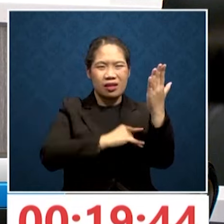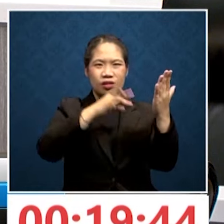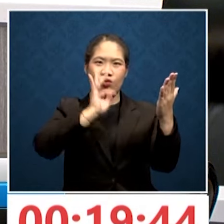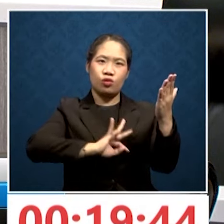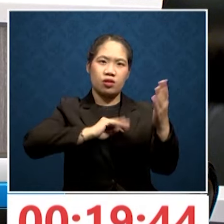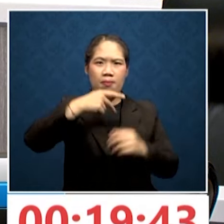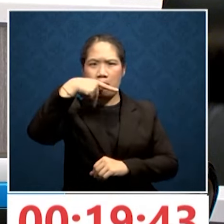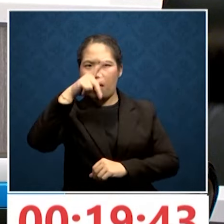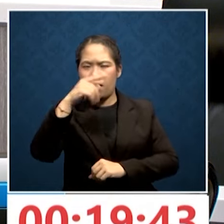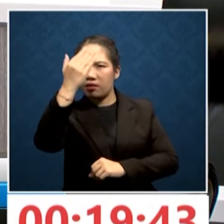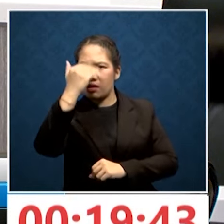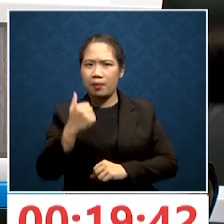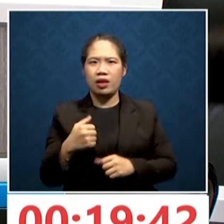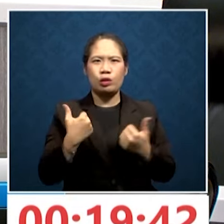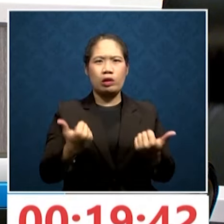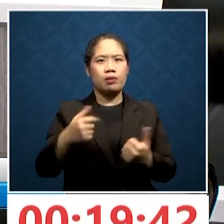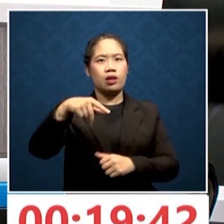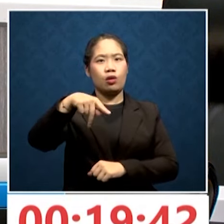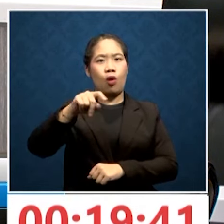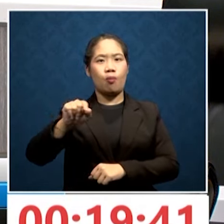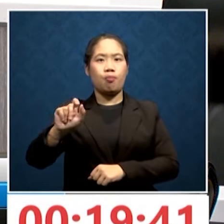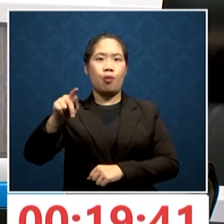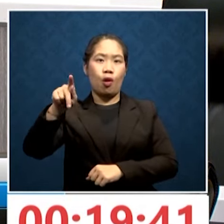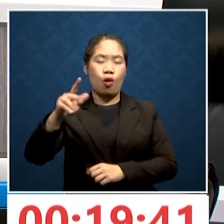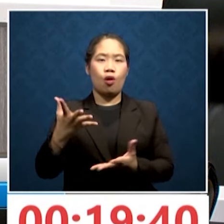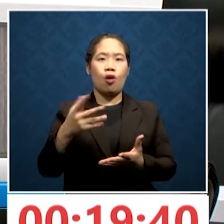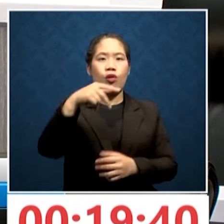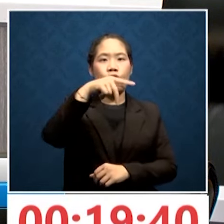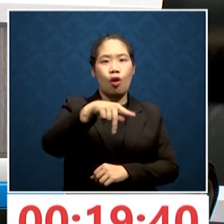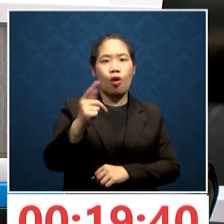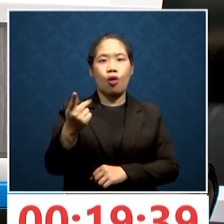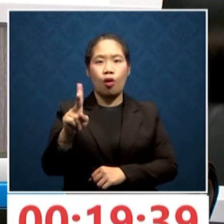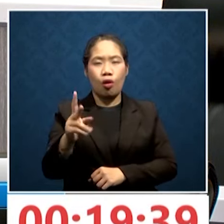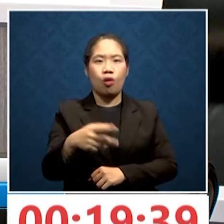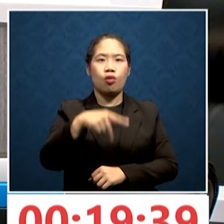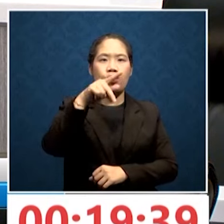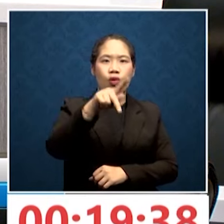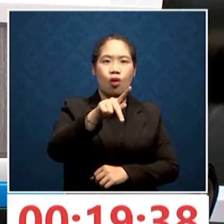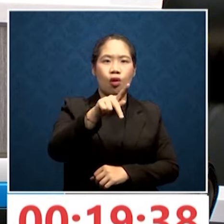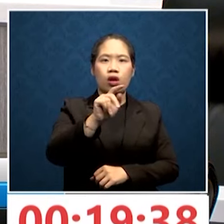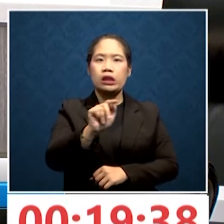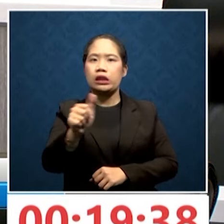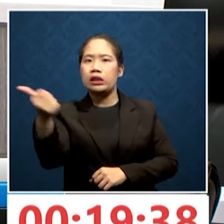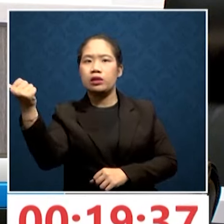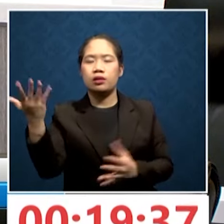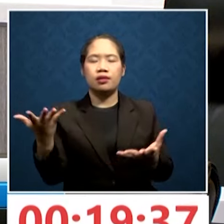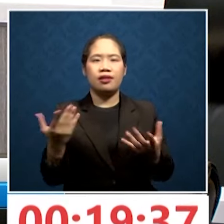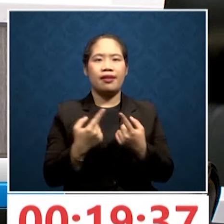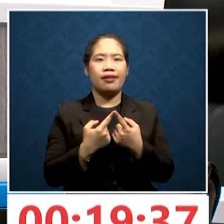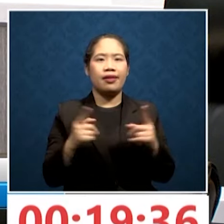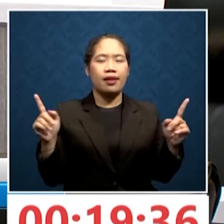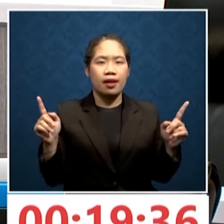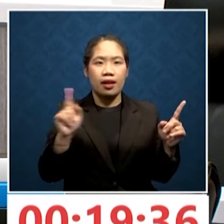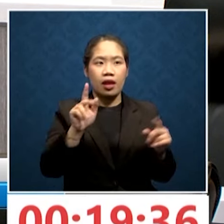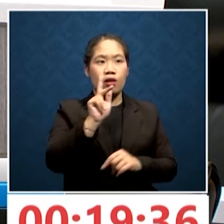ราะปัจจุบันเรามีแต่กพ.กค.และก็กอื่นๆแต่ไม่มี